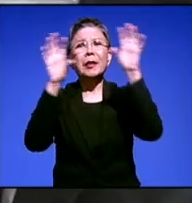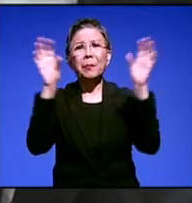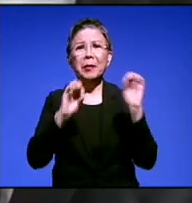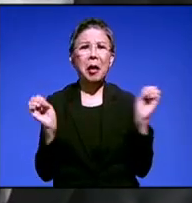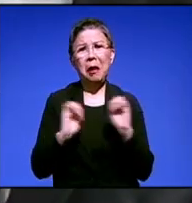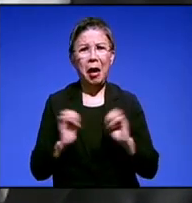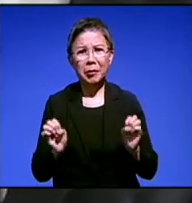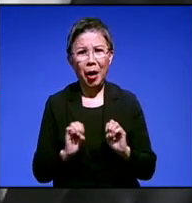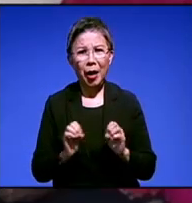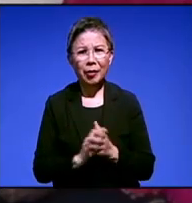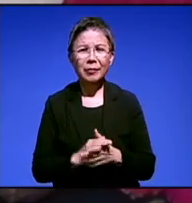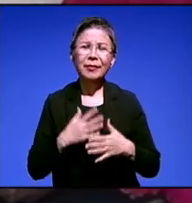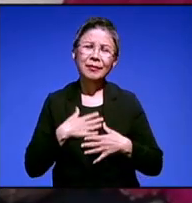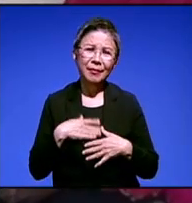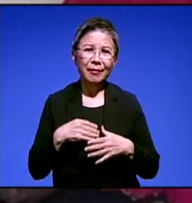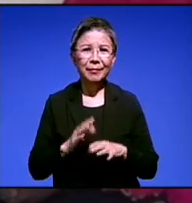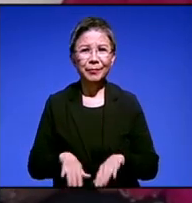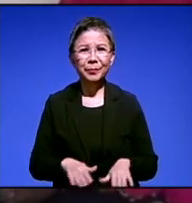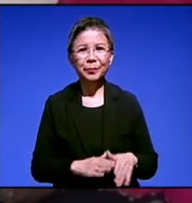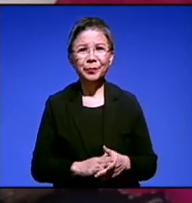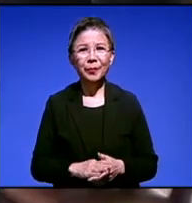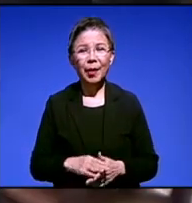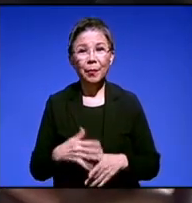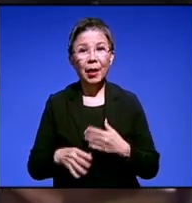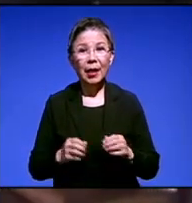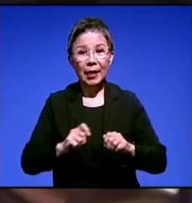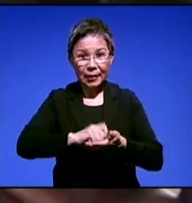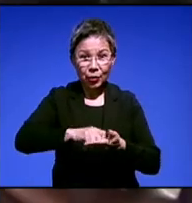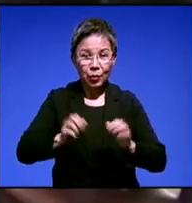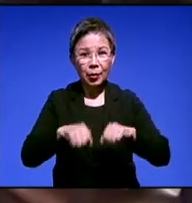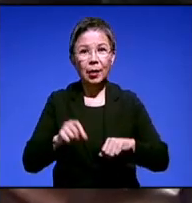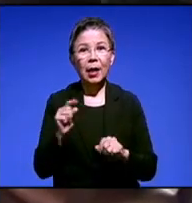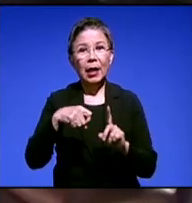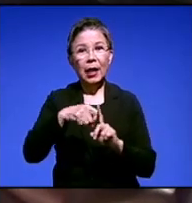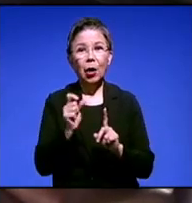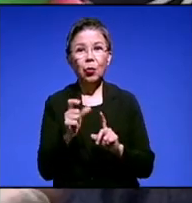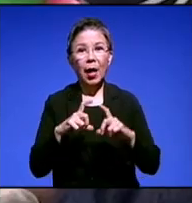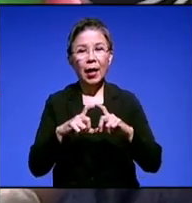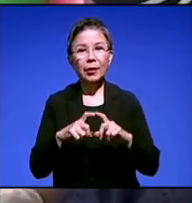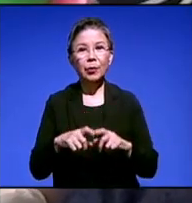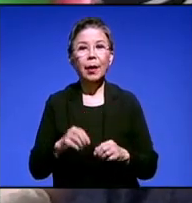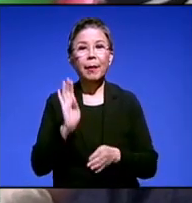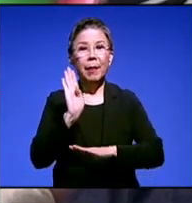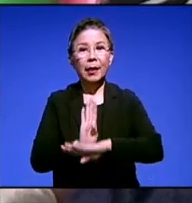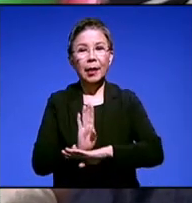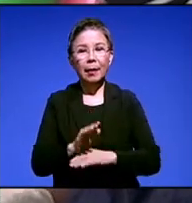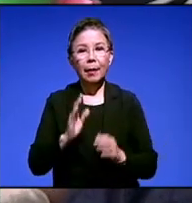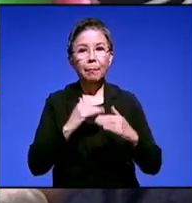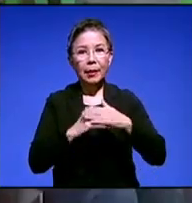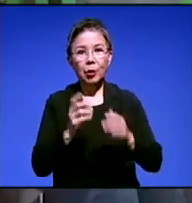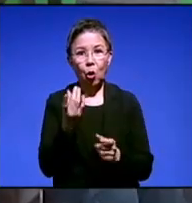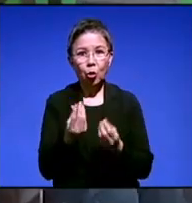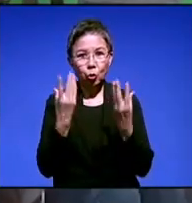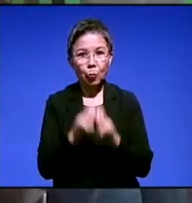ya, beda aja gitu. Dalam pelaksanaan akad nikah, petugas kantor urusan agama Magetan juga membatasi jumlah orang yang hadir.